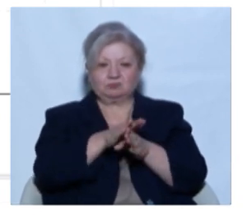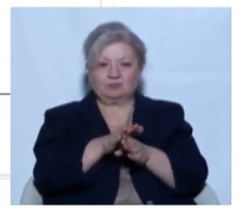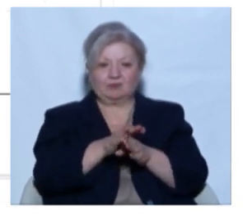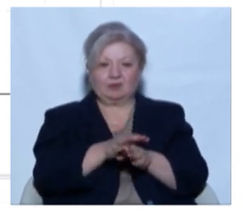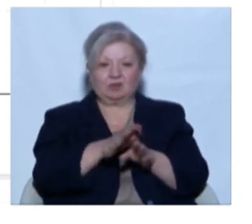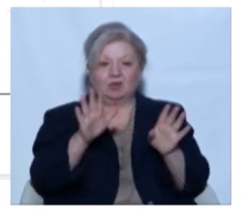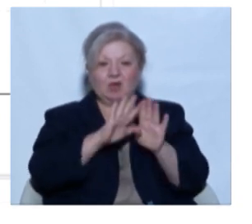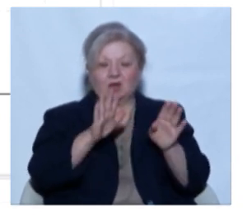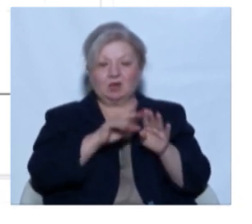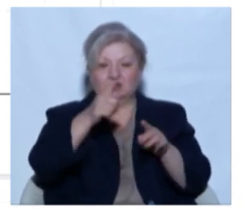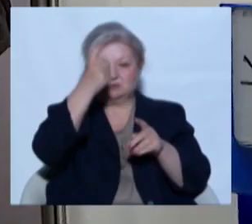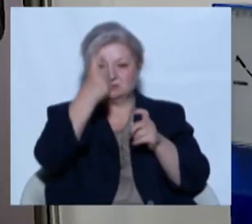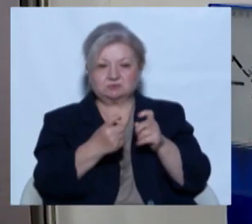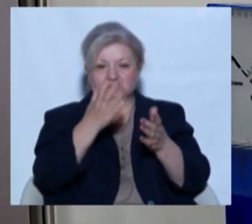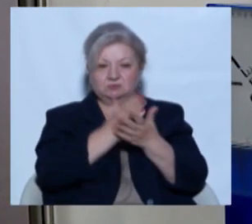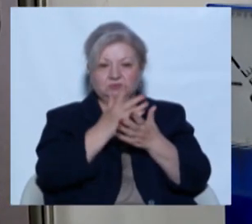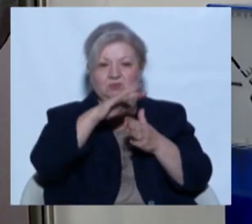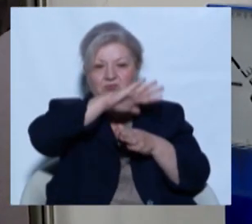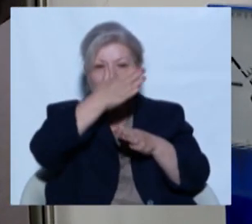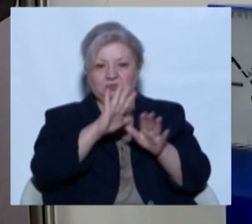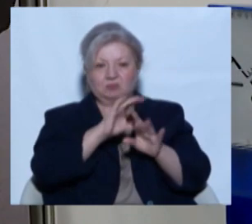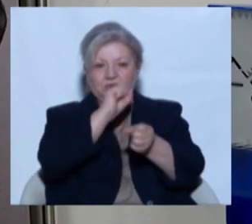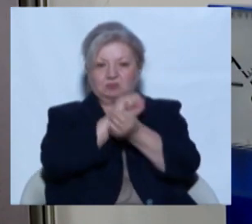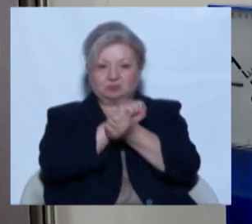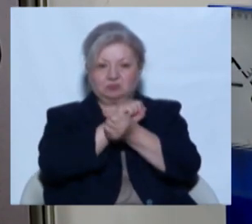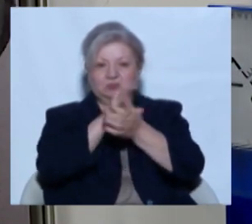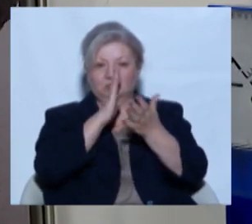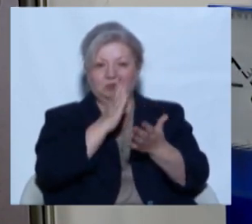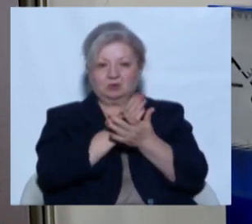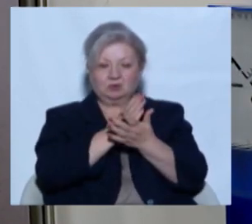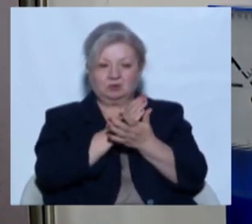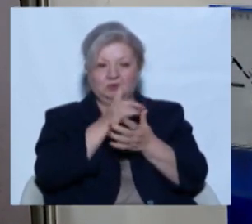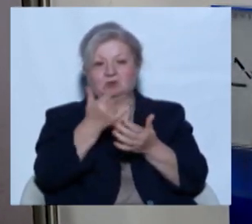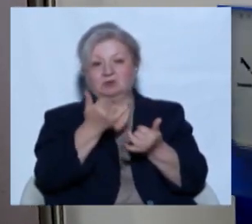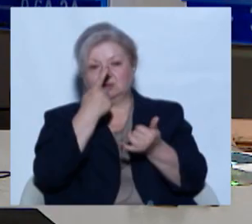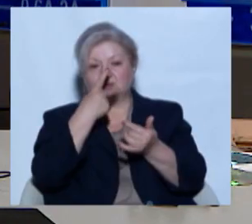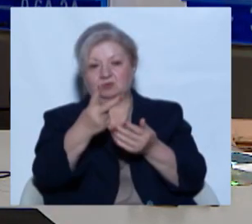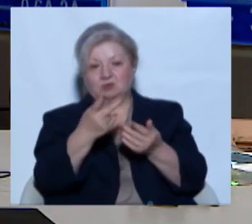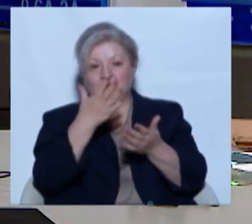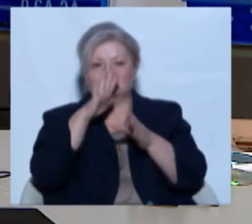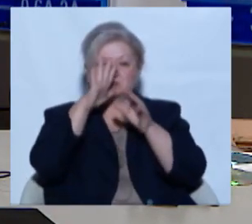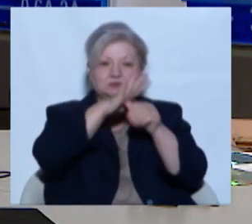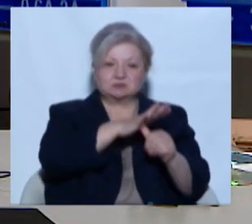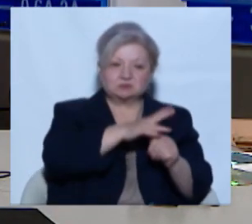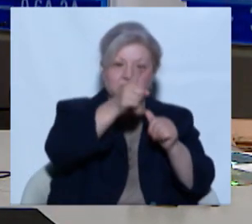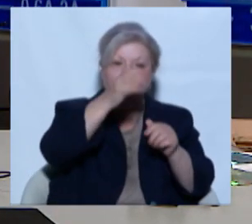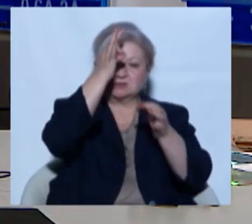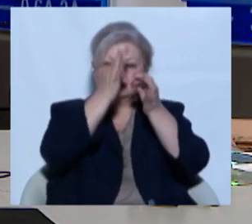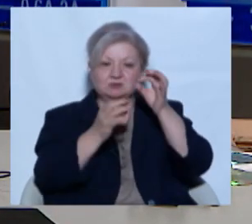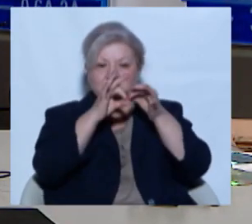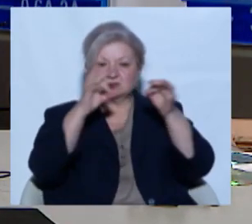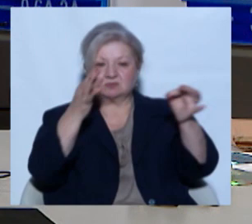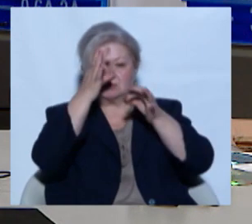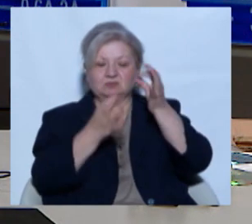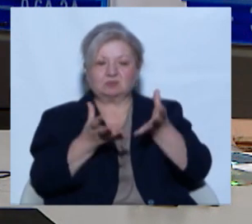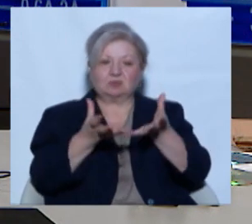არადეფორმირებულ მდგომარეობაშია ჯერ ზამბარა და არადეფორმირებული მდგომარეობიდან ჩვენ ვახდენთ მასზე ზემოქმედებას, ამჭიმავთ ამ